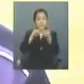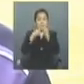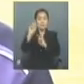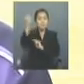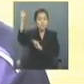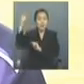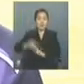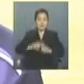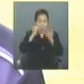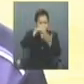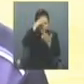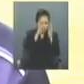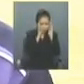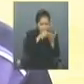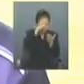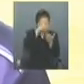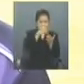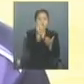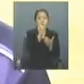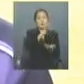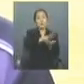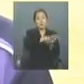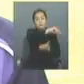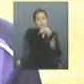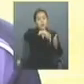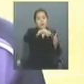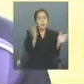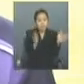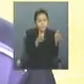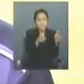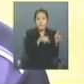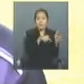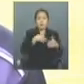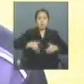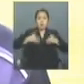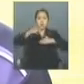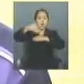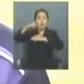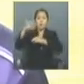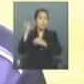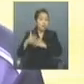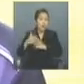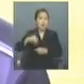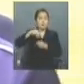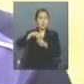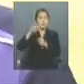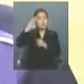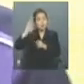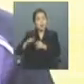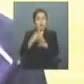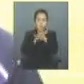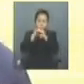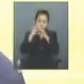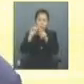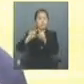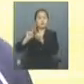เป็นเด็กเรียนธรรมดาเราก็จะรู้จักแค่ในโรงเรียนเราก็จะไม่ได้แบบใช้ชีวิตข้างนอกมาอยู่หอประจำมาอยู่อะไรเงี้ยได้เรียนรู้อะไรหลายๆอย่